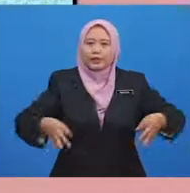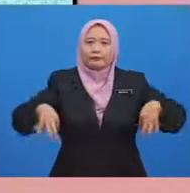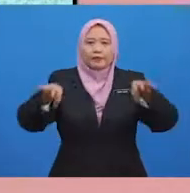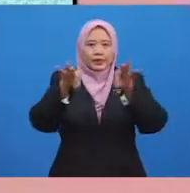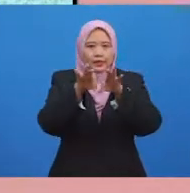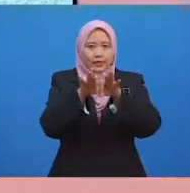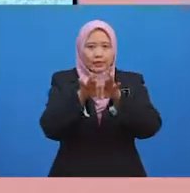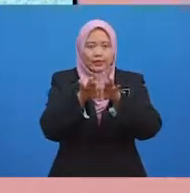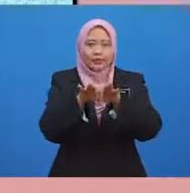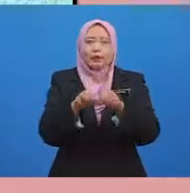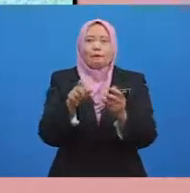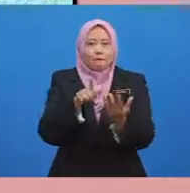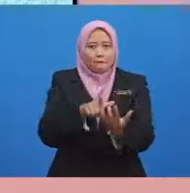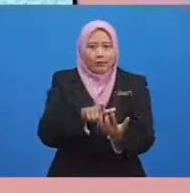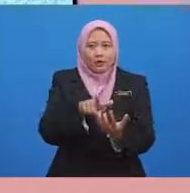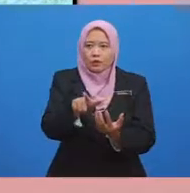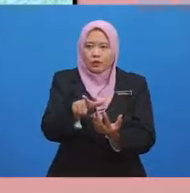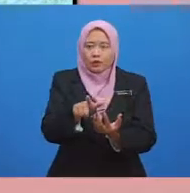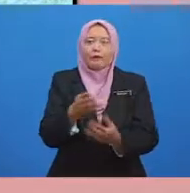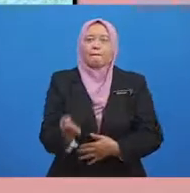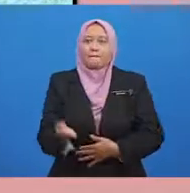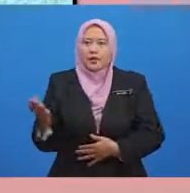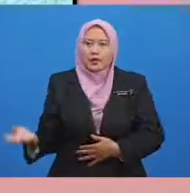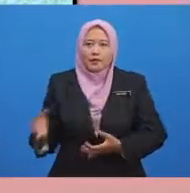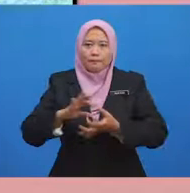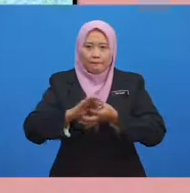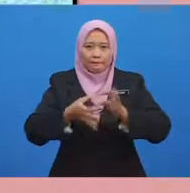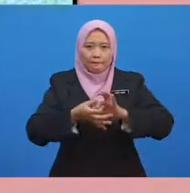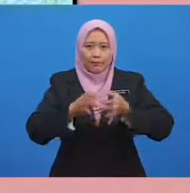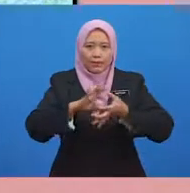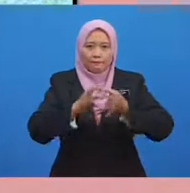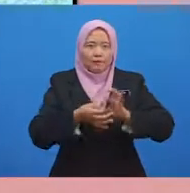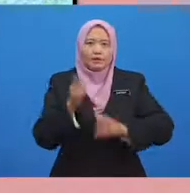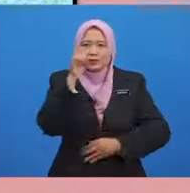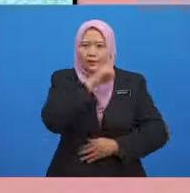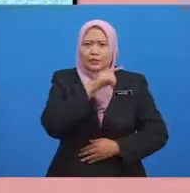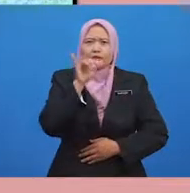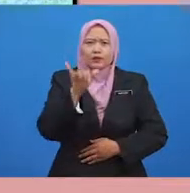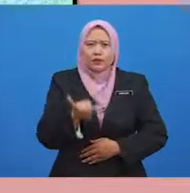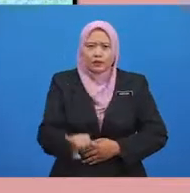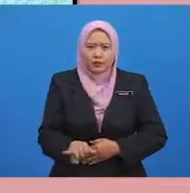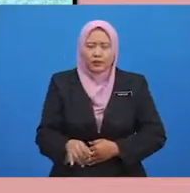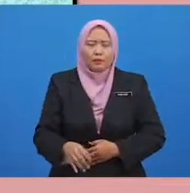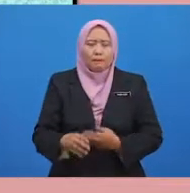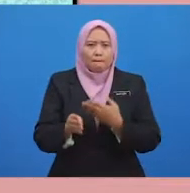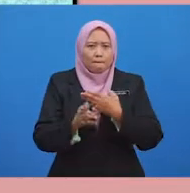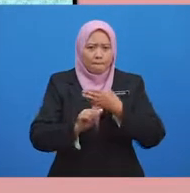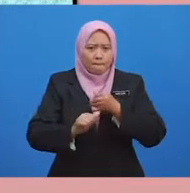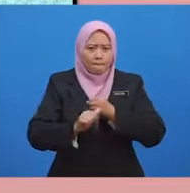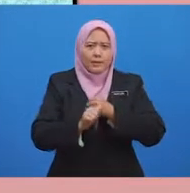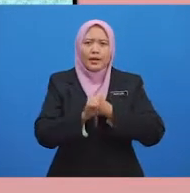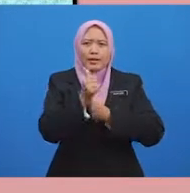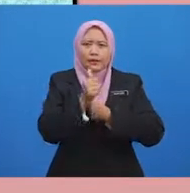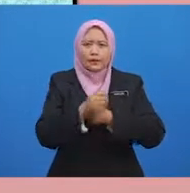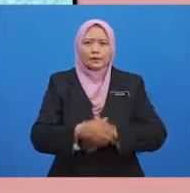kepentingan pelupusan bahan polimer sintetik yang terancang. Yang kedua,